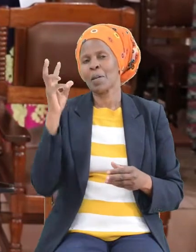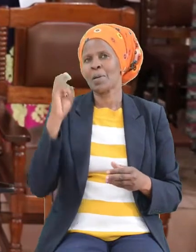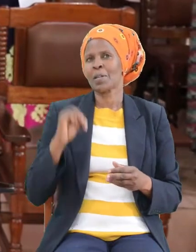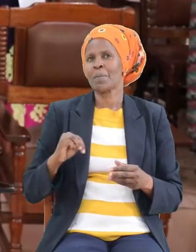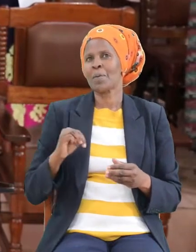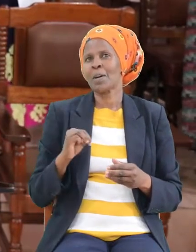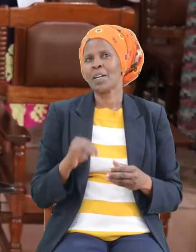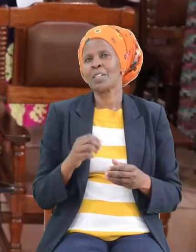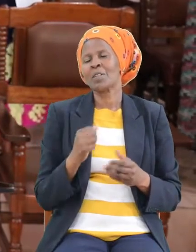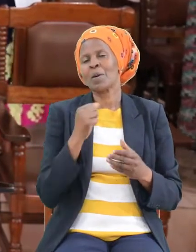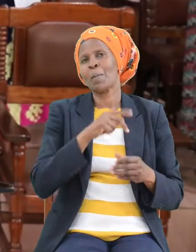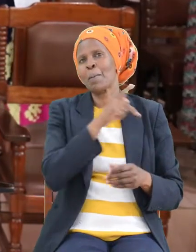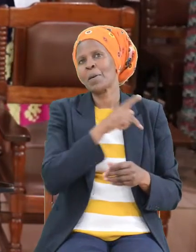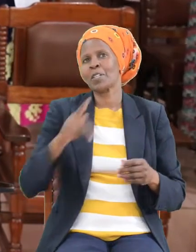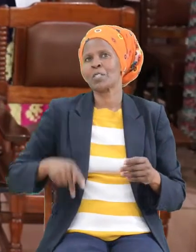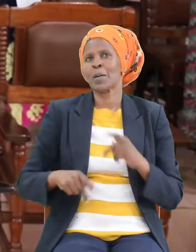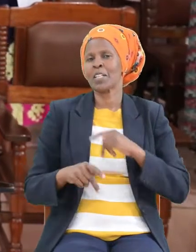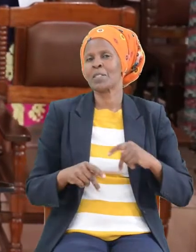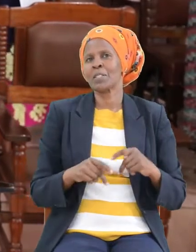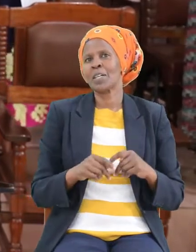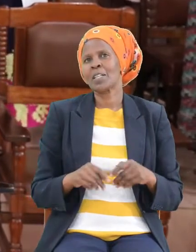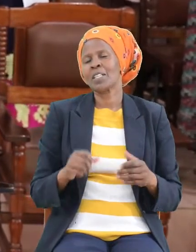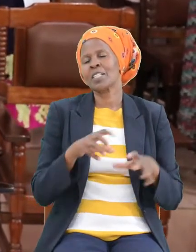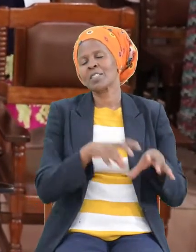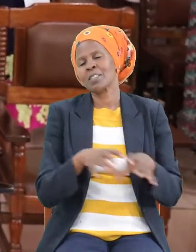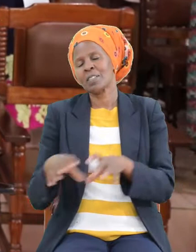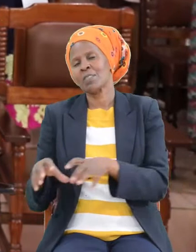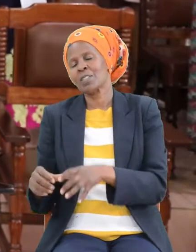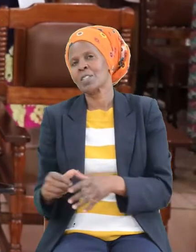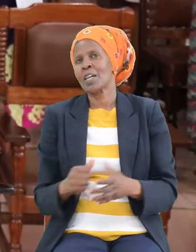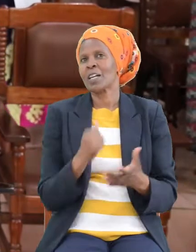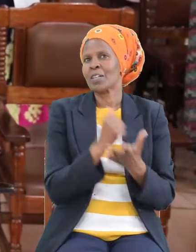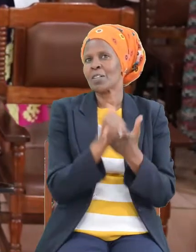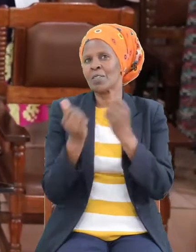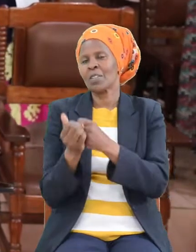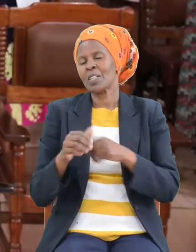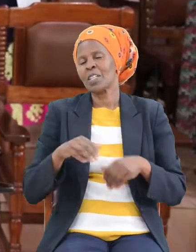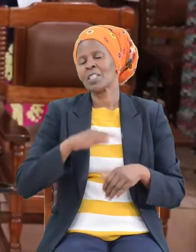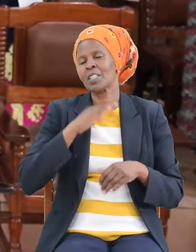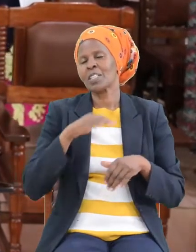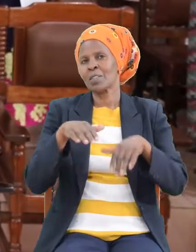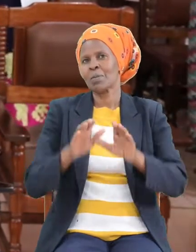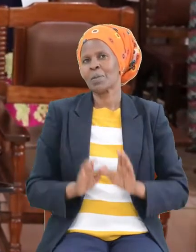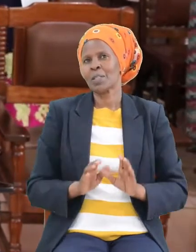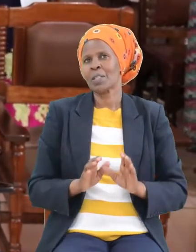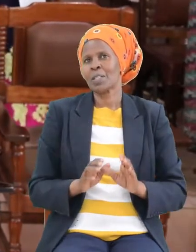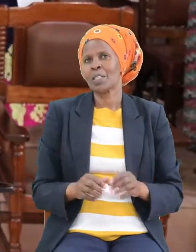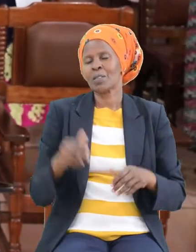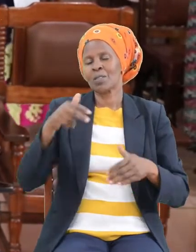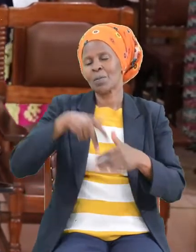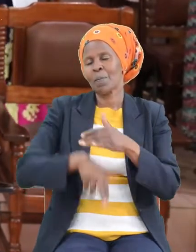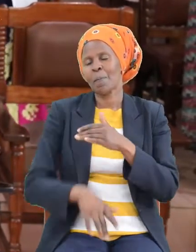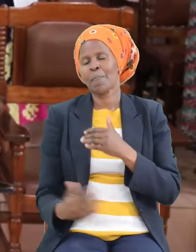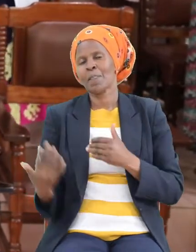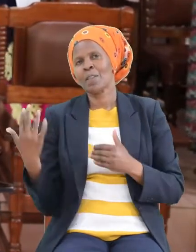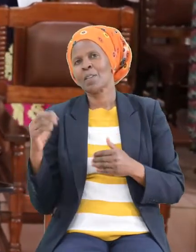Mariamu, akateswa zamani za Pontio Pilato, akasurubiwa, akafa, akazikwa, akashuka